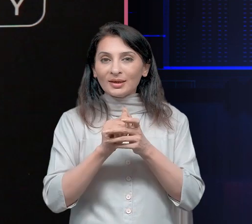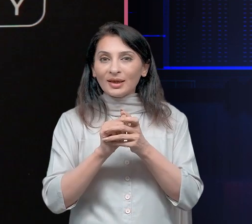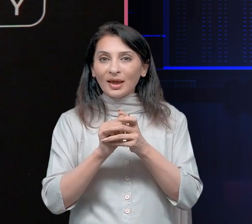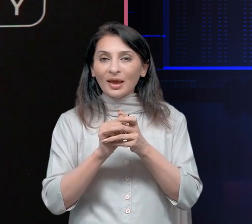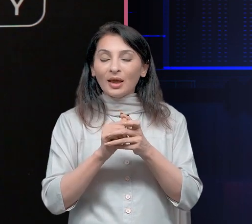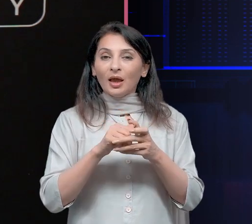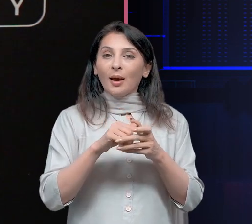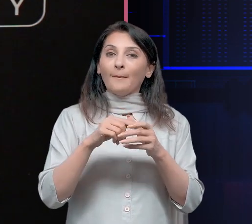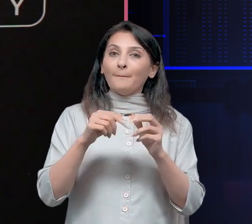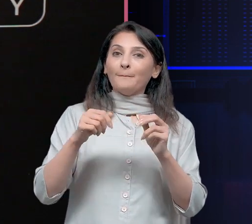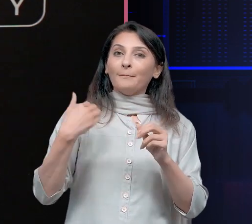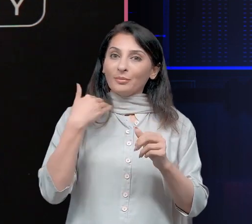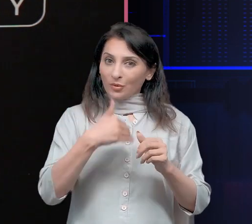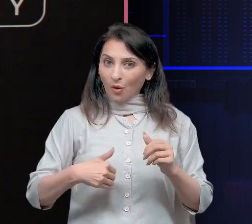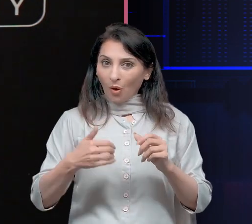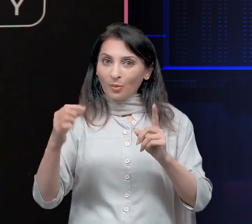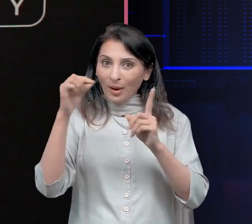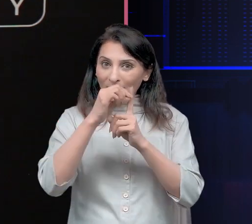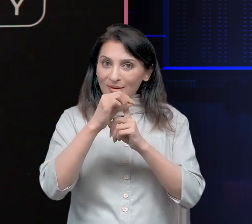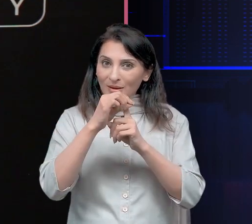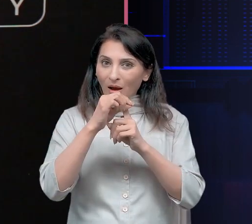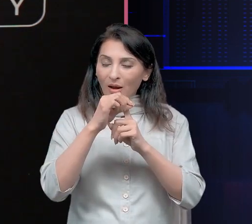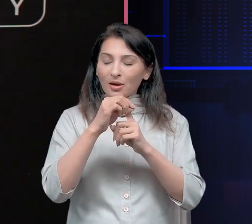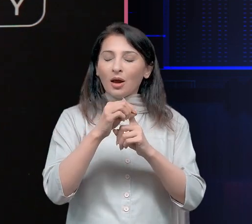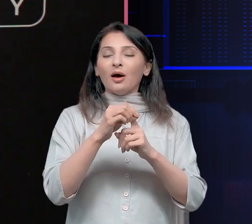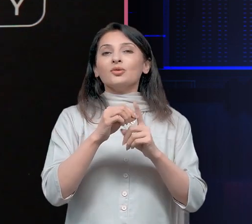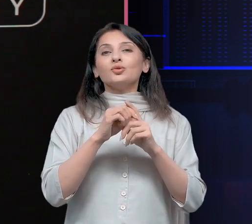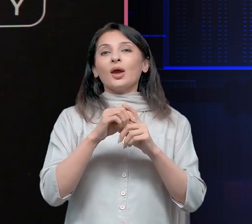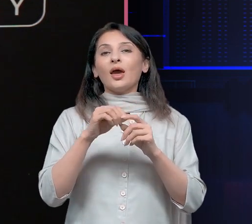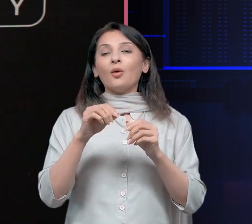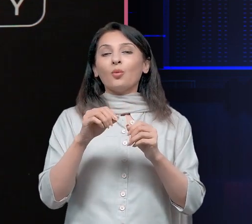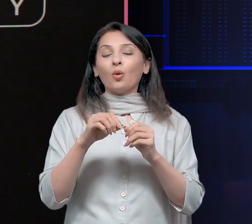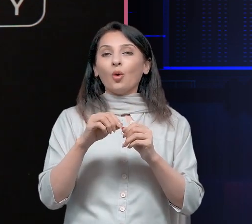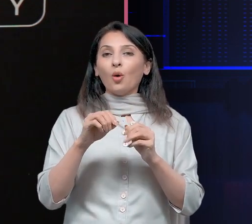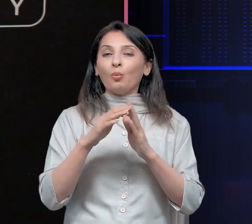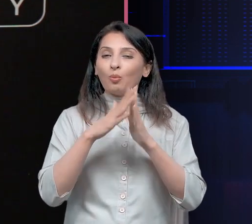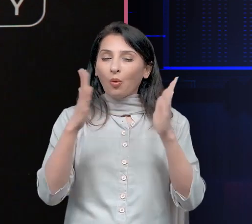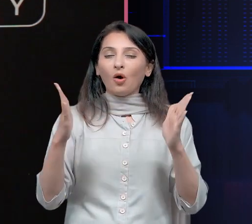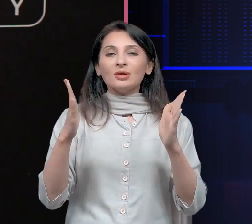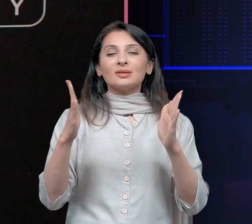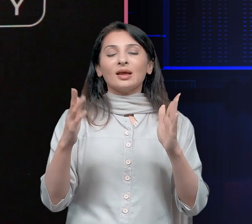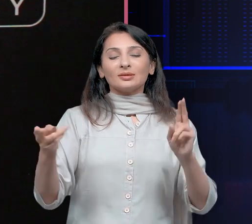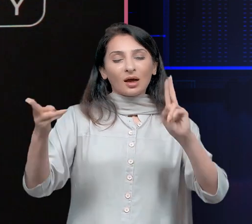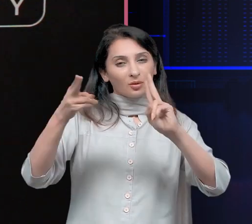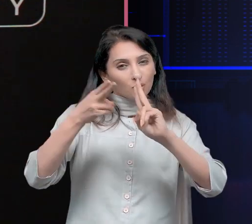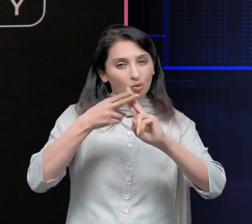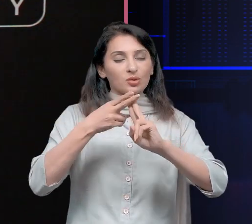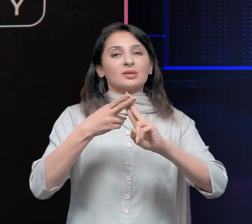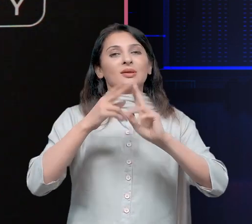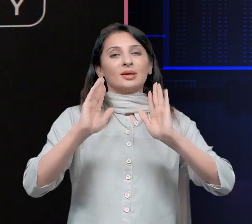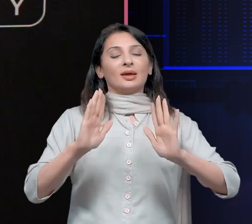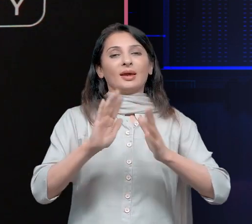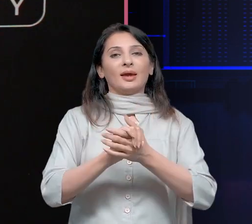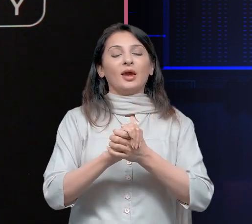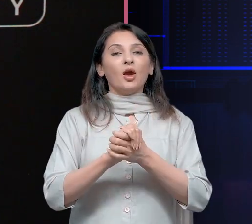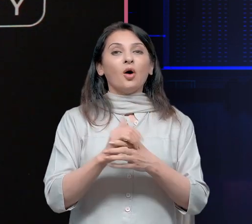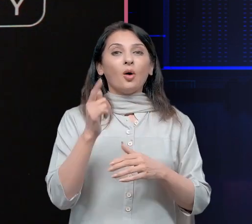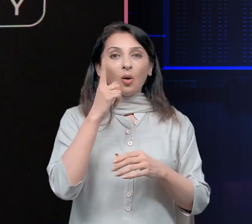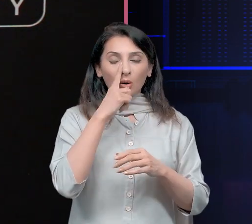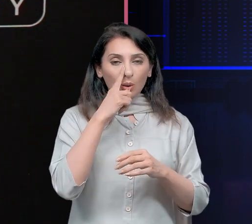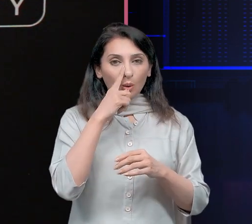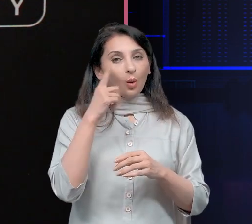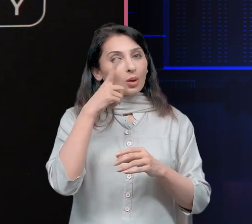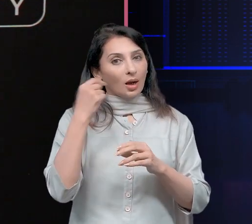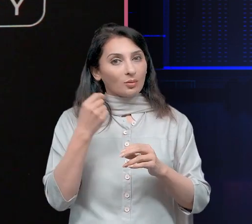इज़ ऑल्सो अबाउट स्टील सिस्टर्स। यानी CPEC से इंटरेस्ट जो है औरतों के लिए भी है, पाकिस्तान की जो औरतें हैं